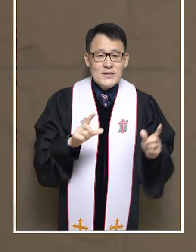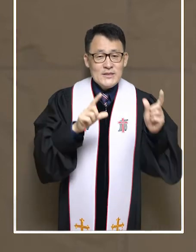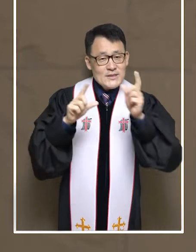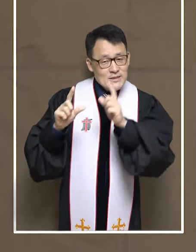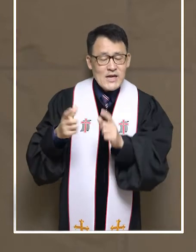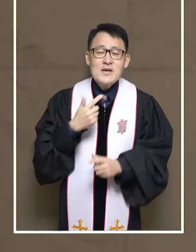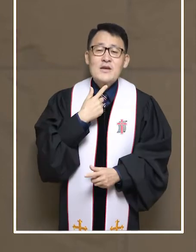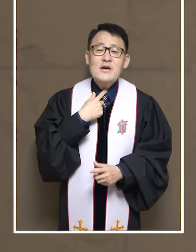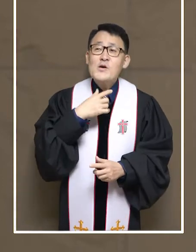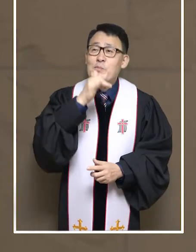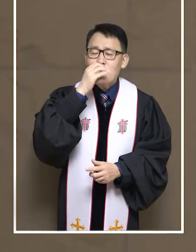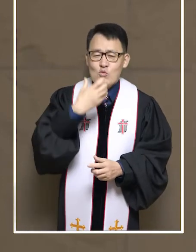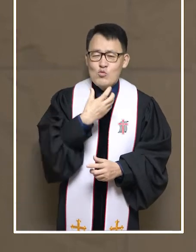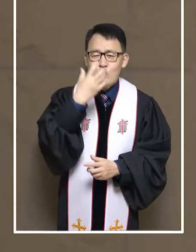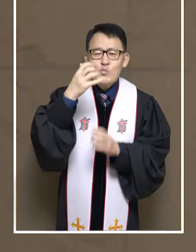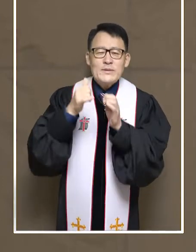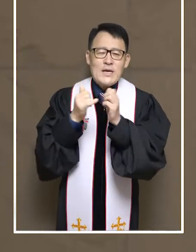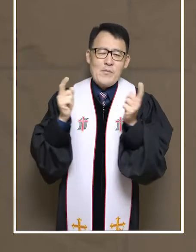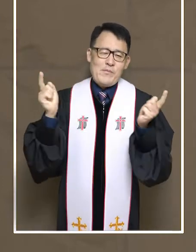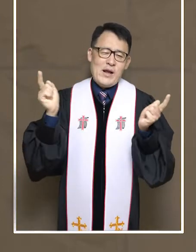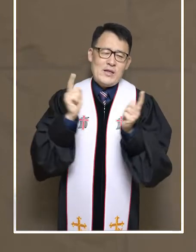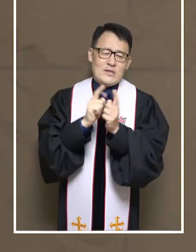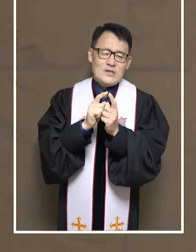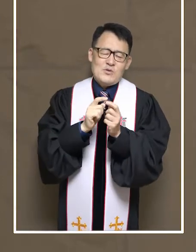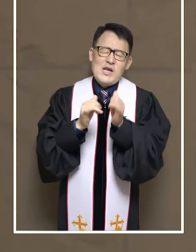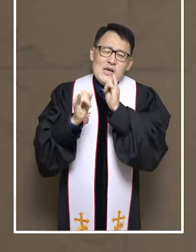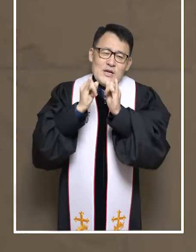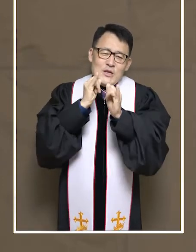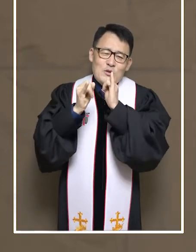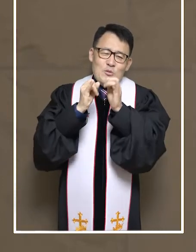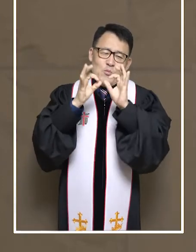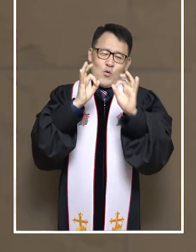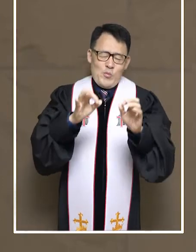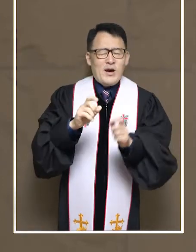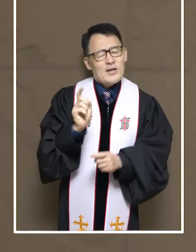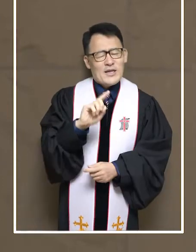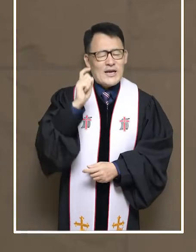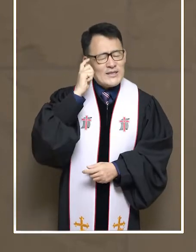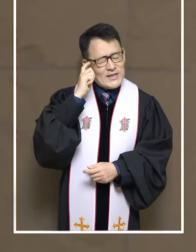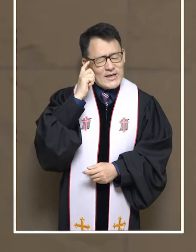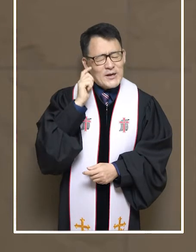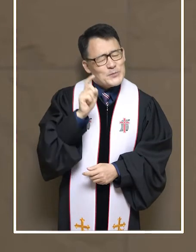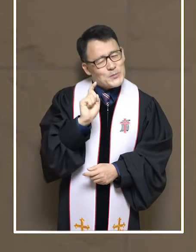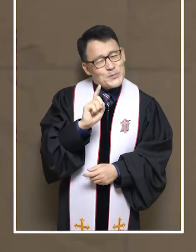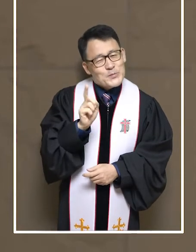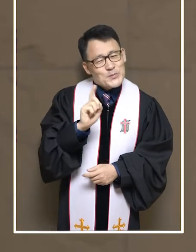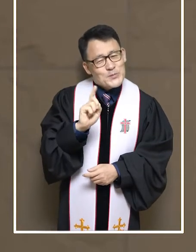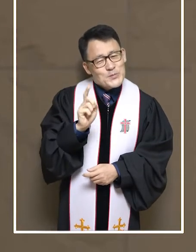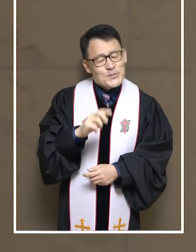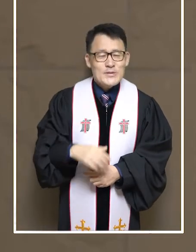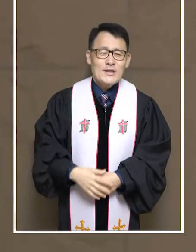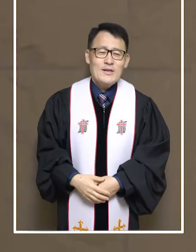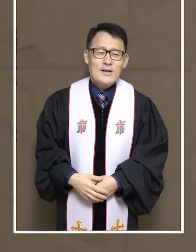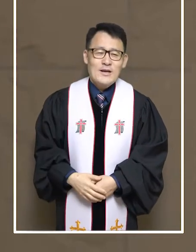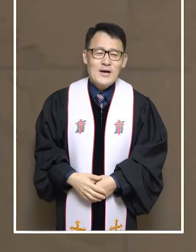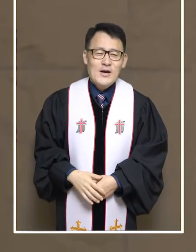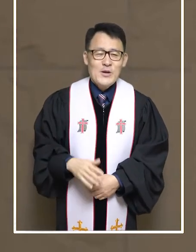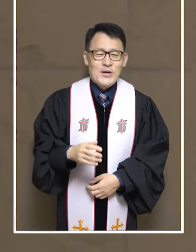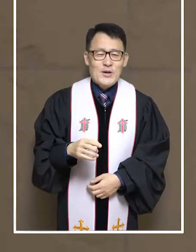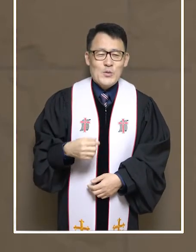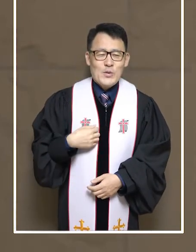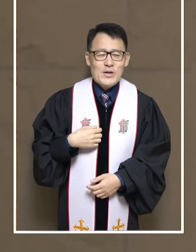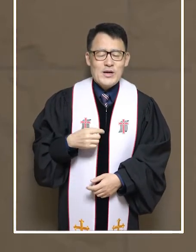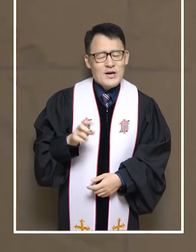먼저 보디발의 집에서 살아본 요셉을 만나서 인터뷰를 해보면 어떨까 생각도